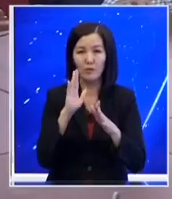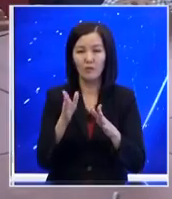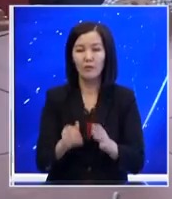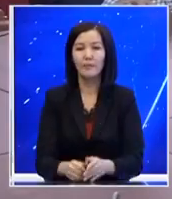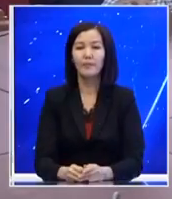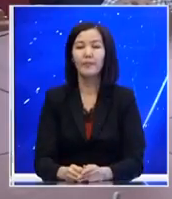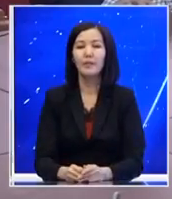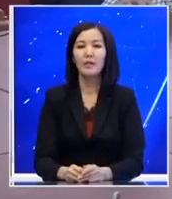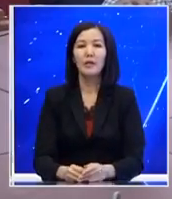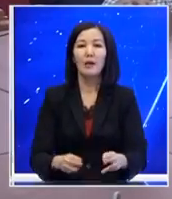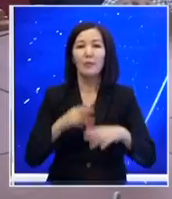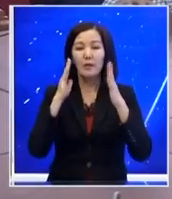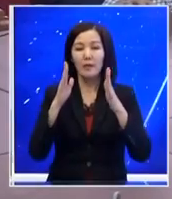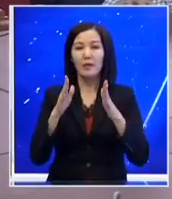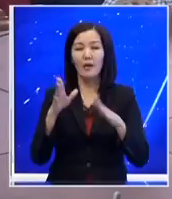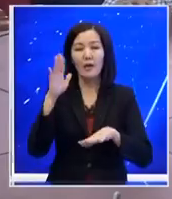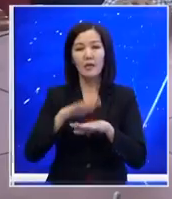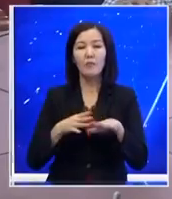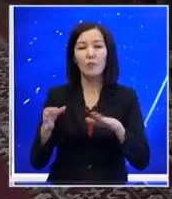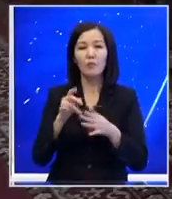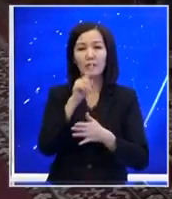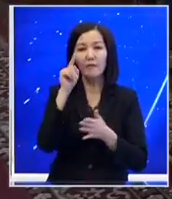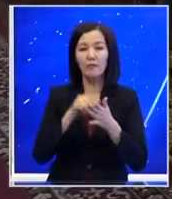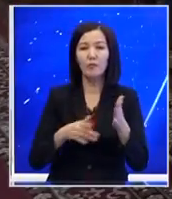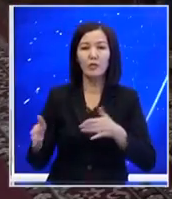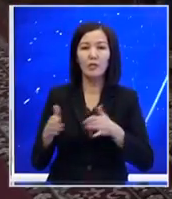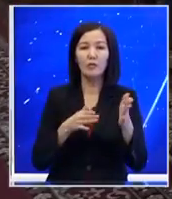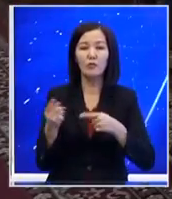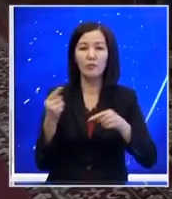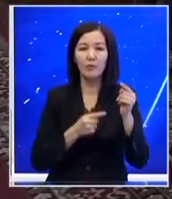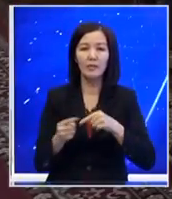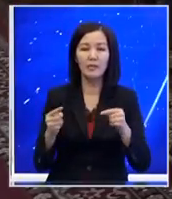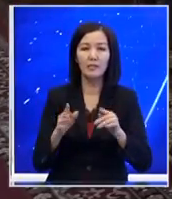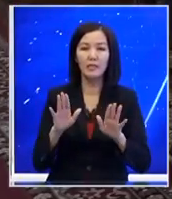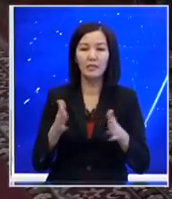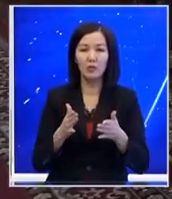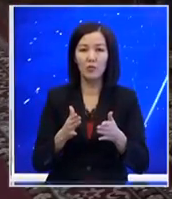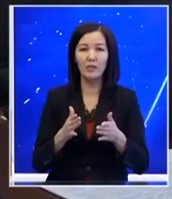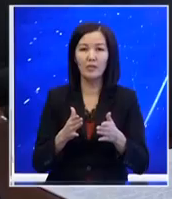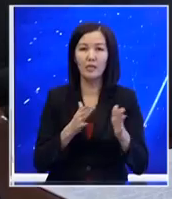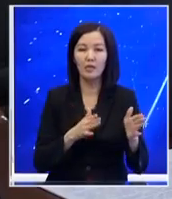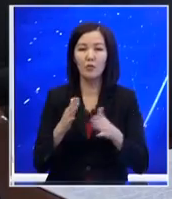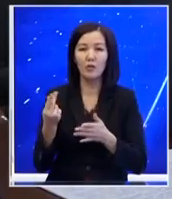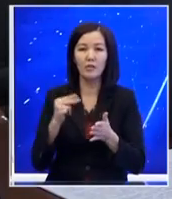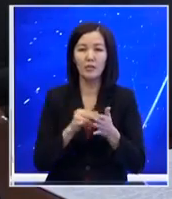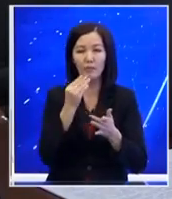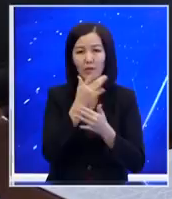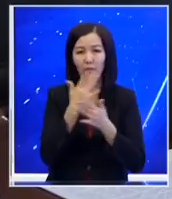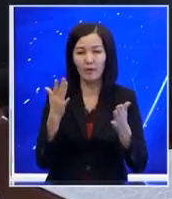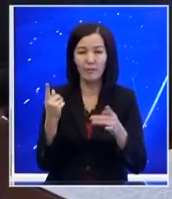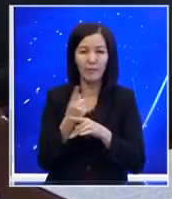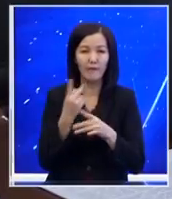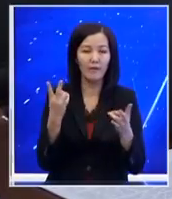Под пристальным вниманием акима области остаются вопросы по дорожной карте бизнеса и ситуация по урегулированию цен на продукты